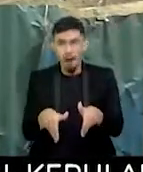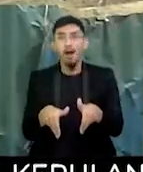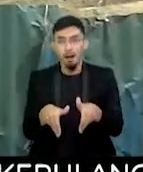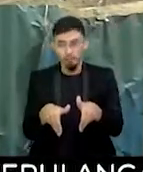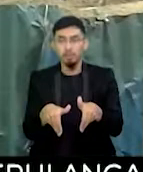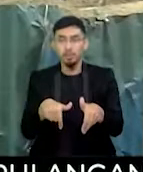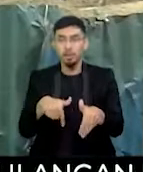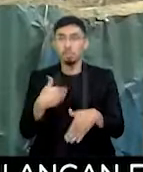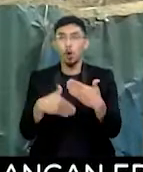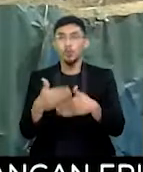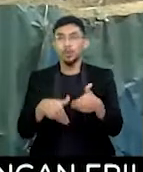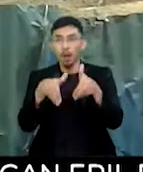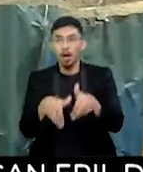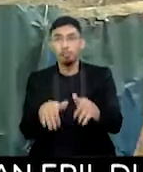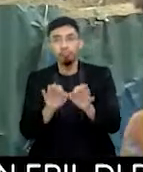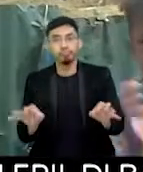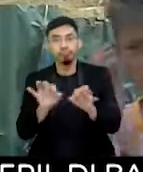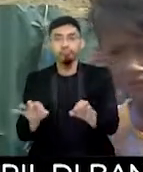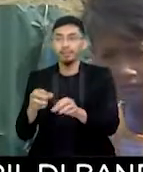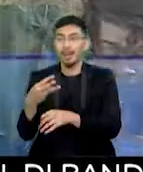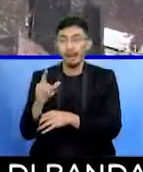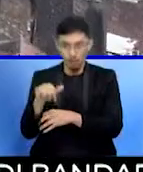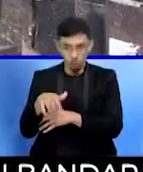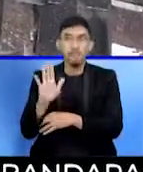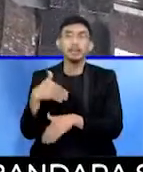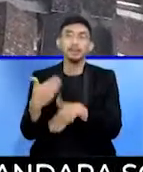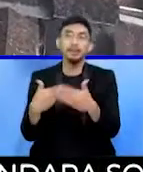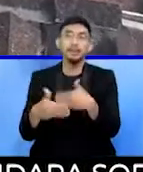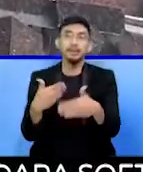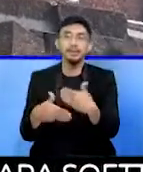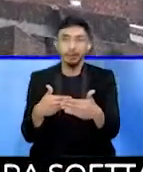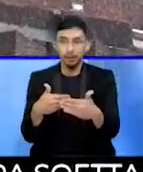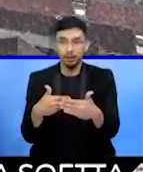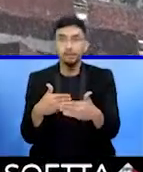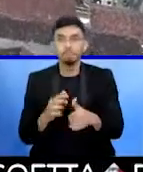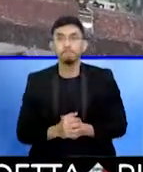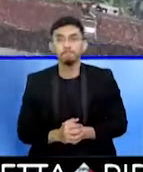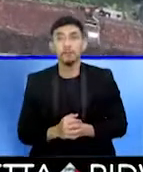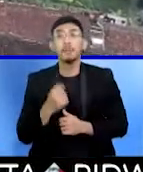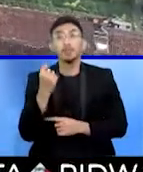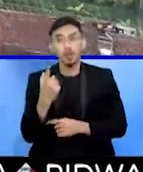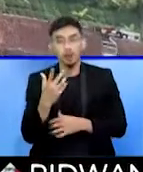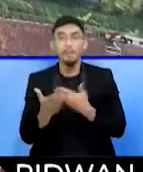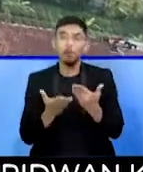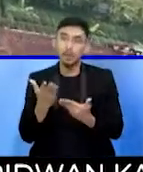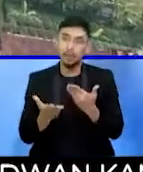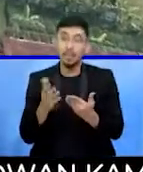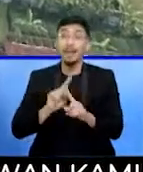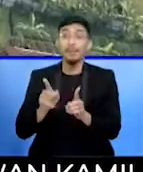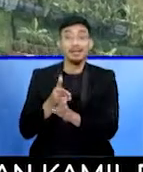dari pemakaman Eril ini akan dilakukan esok hari dan masih berlangsung untuk persiapan pada saat ini, tepatnya